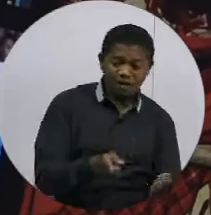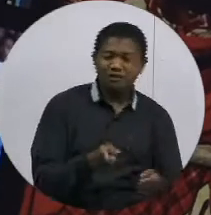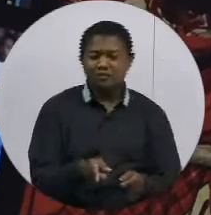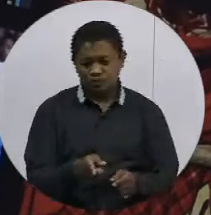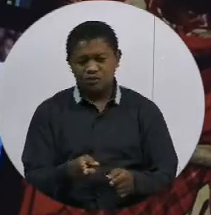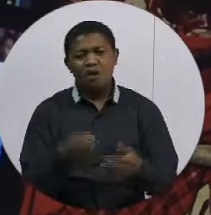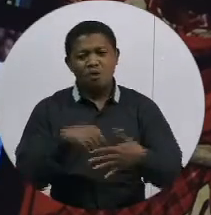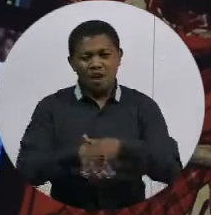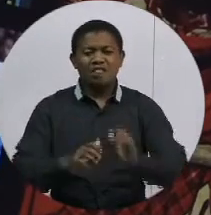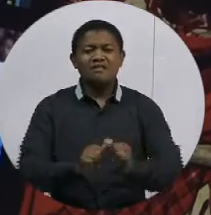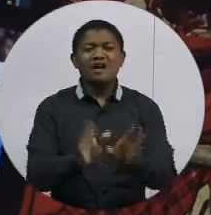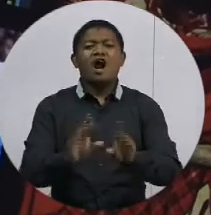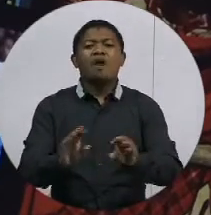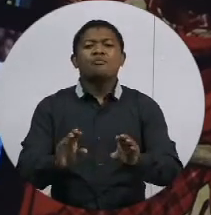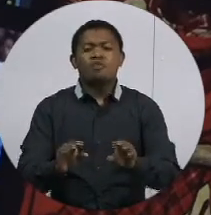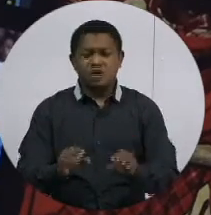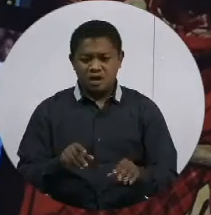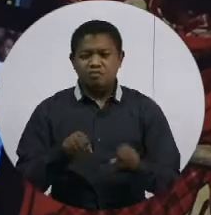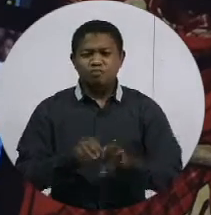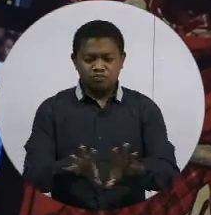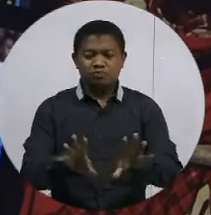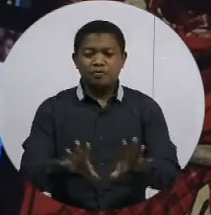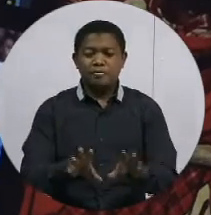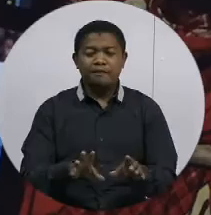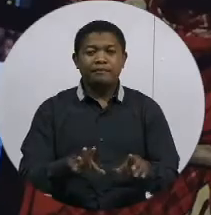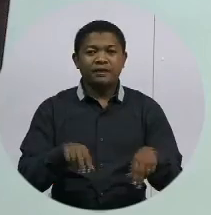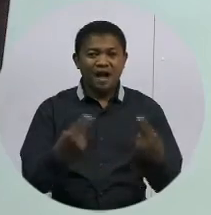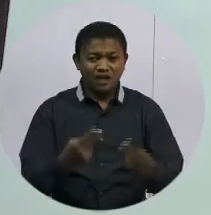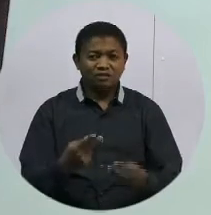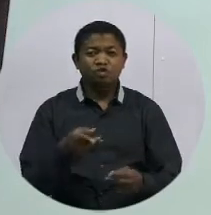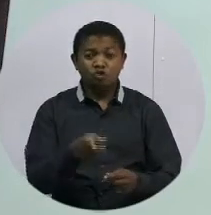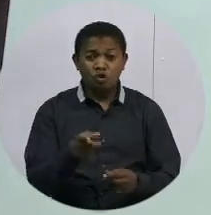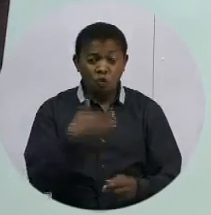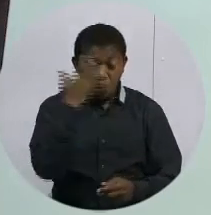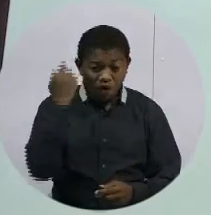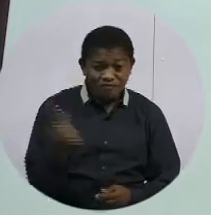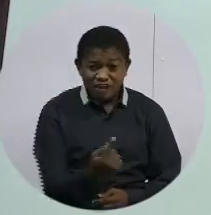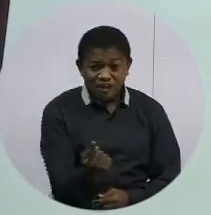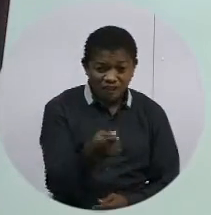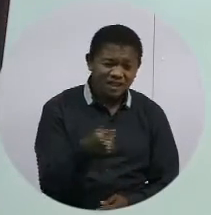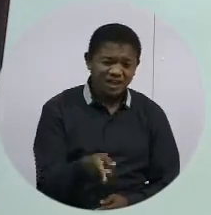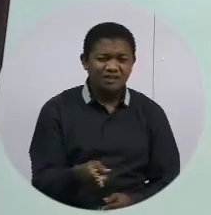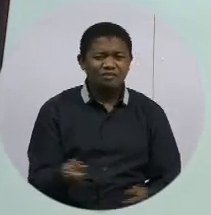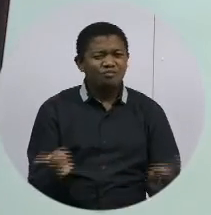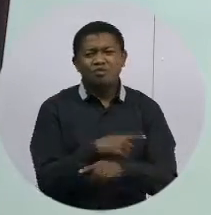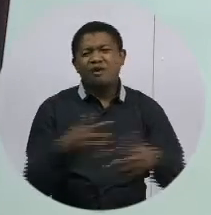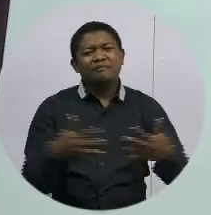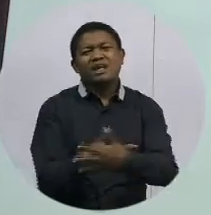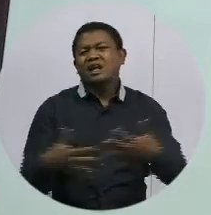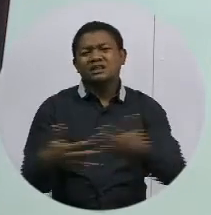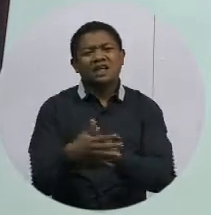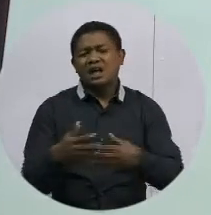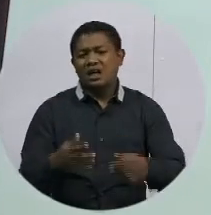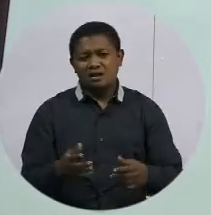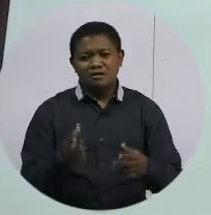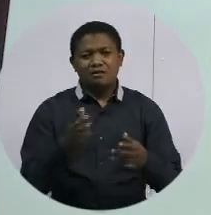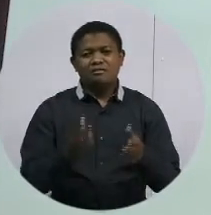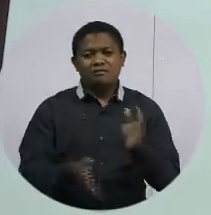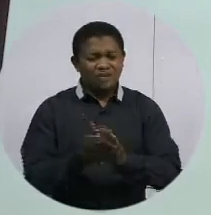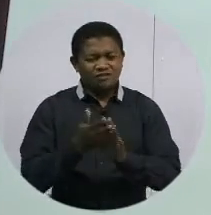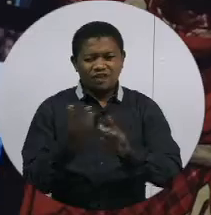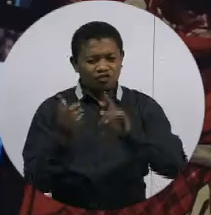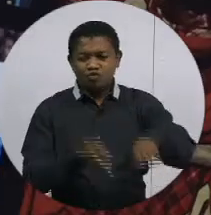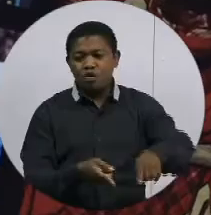vezivezy miriry ihany izy a raha izay, ary indrindraindrindra ireo ny tena mila fitsaboana aingana koa, satria